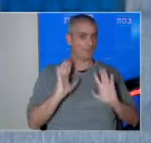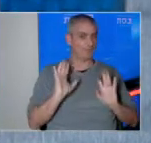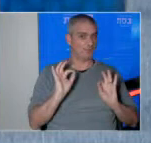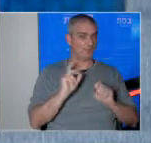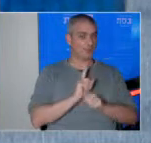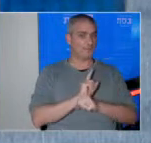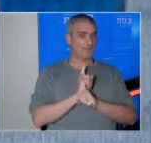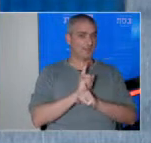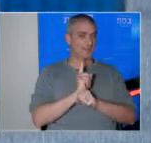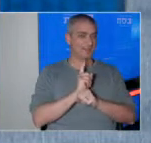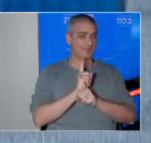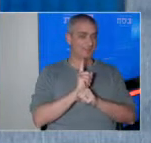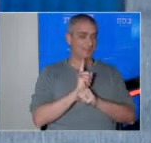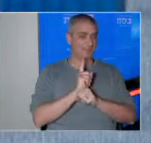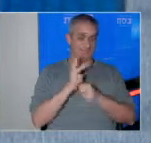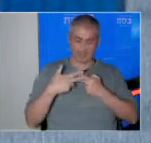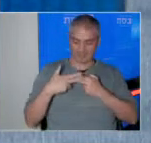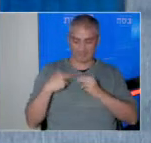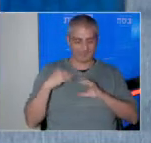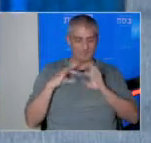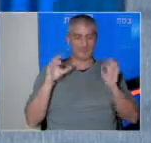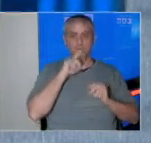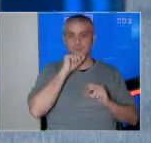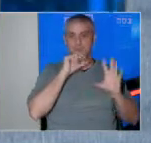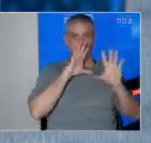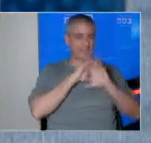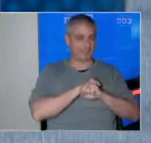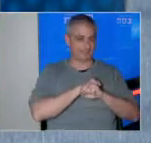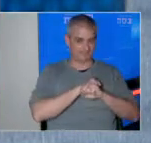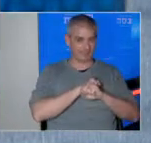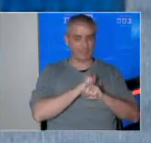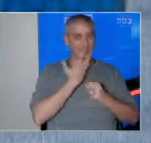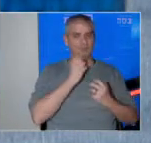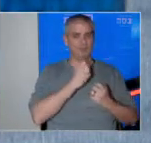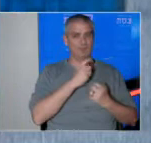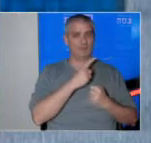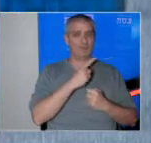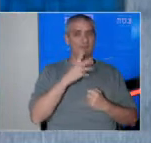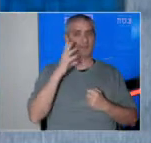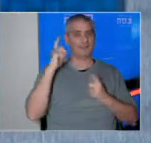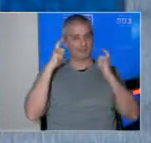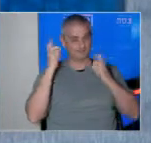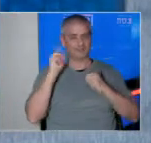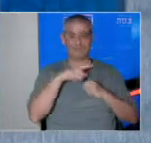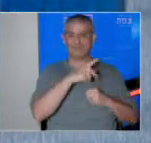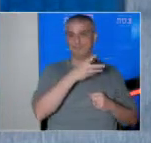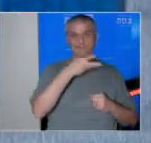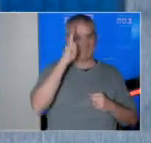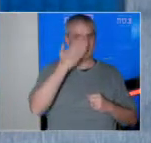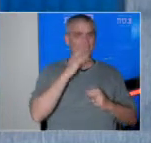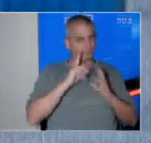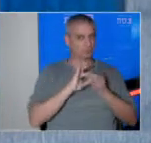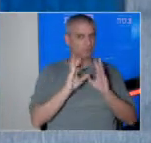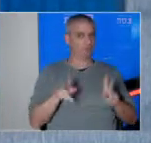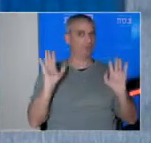כי מיד, מיד, מיד, מיד, צמוד אלינו, אנחנו מתחילים את ציוצי הערב עם כל מה שחם ומתחולל בין דיסני לביתר ירושלים. יש